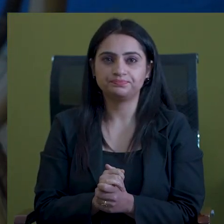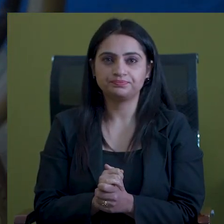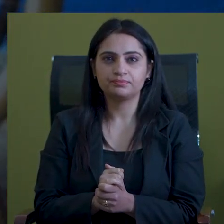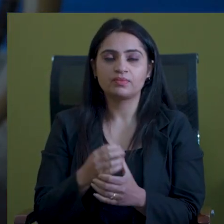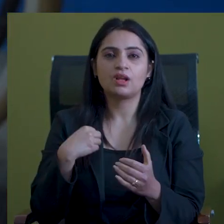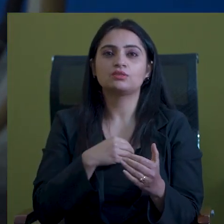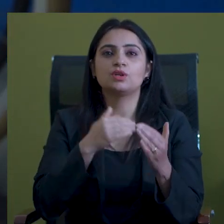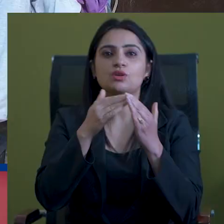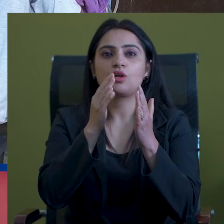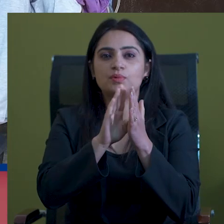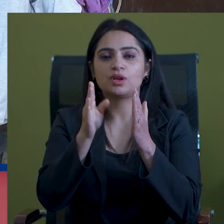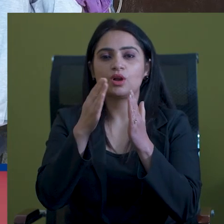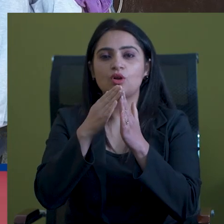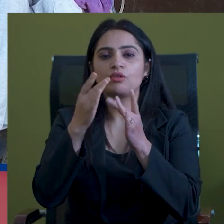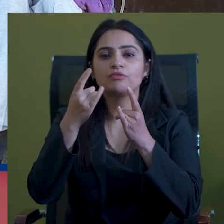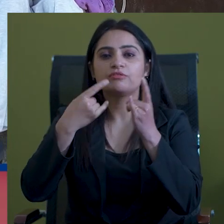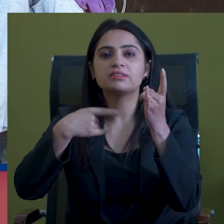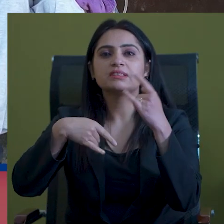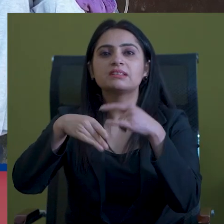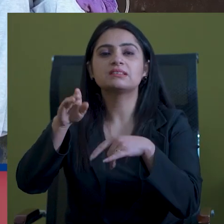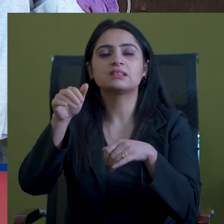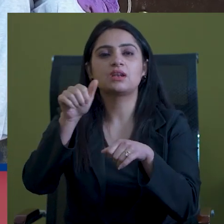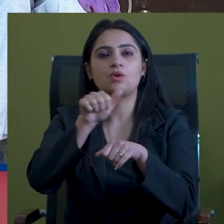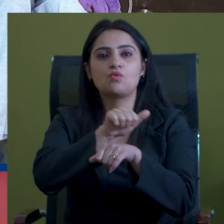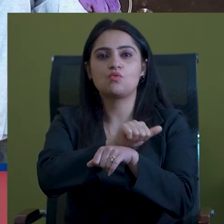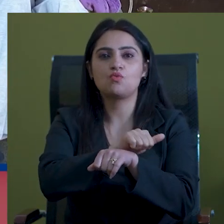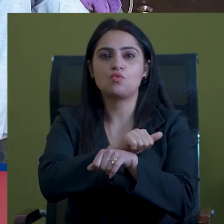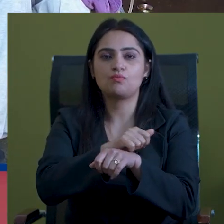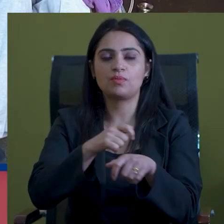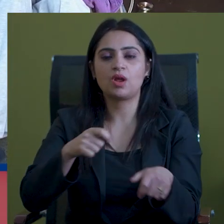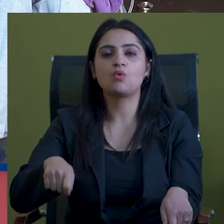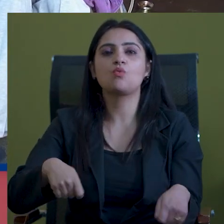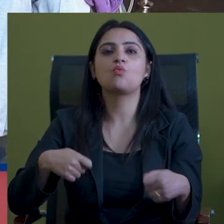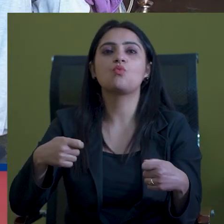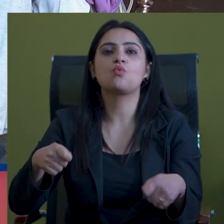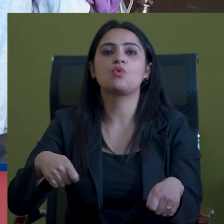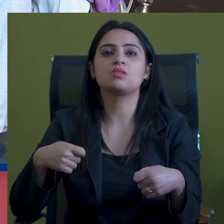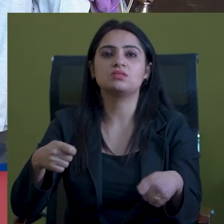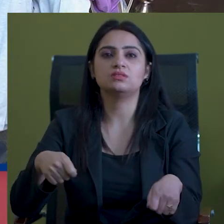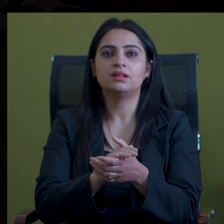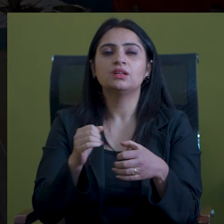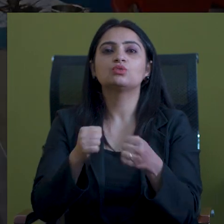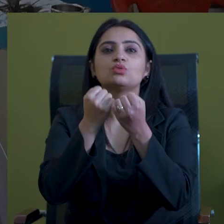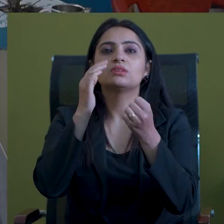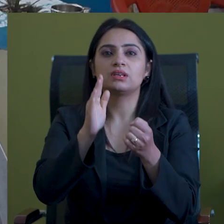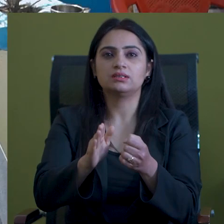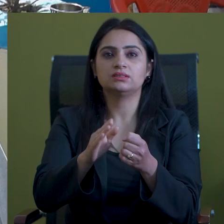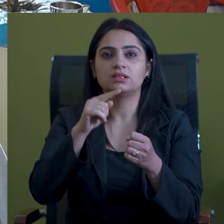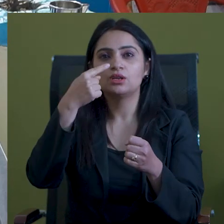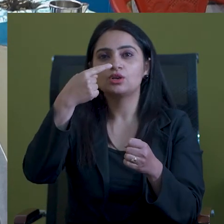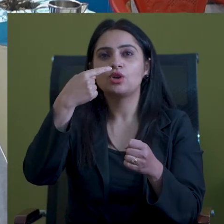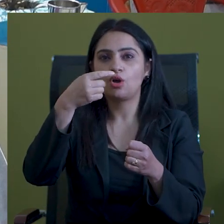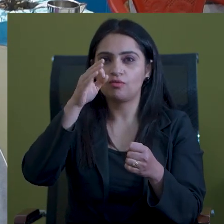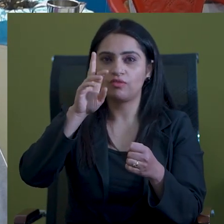अस्पताल बाट घर फरकेंदा उनी वीलचेयर को सहारा मा मात्र चलना सकने भाए दुरगटनाले नवराज